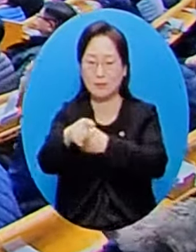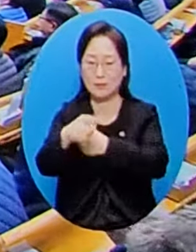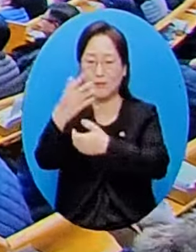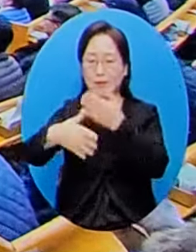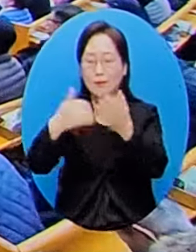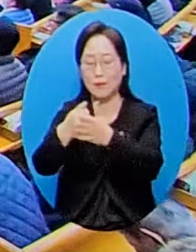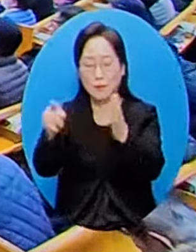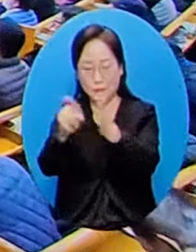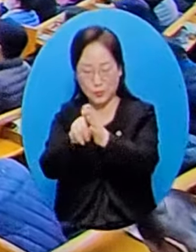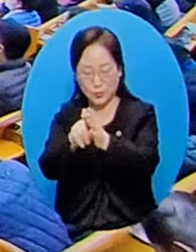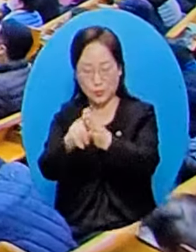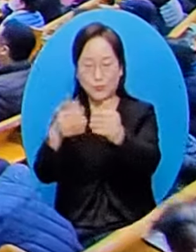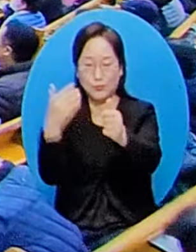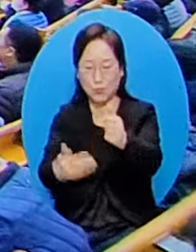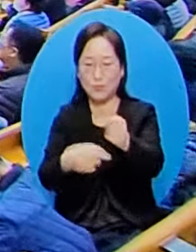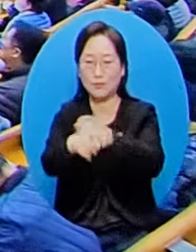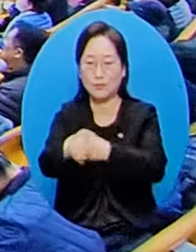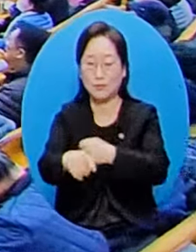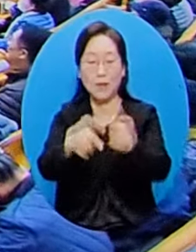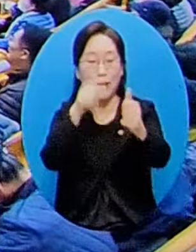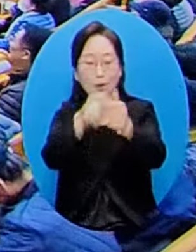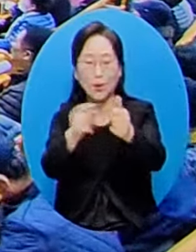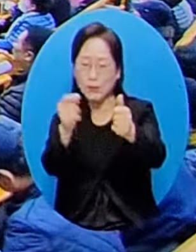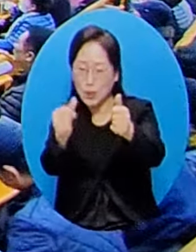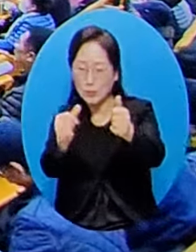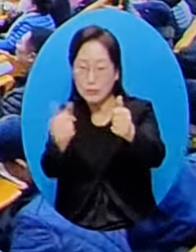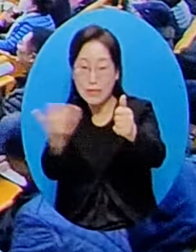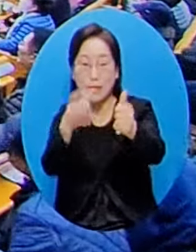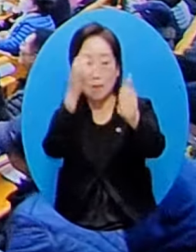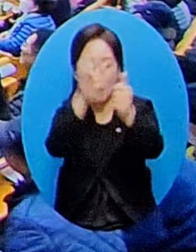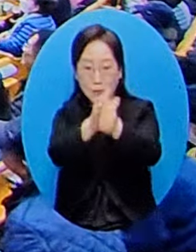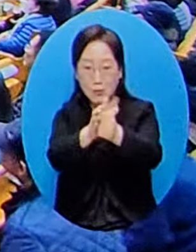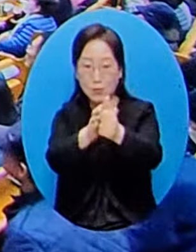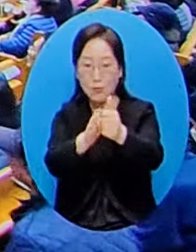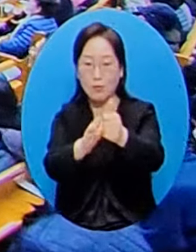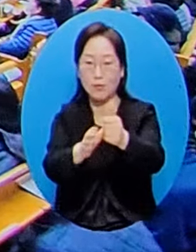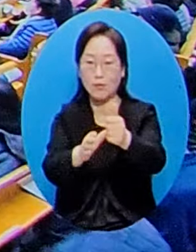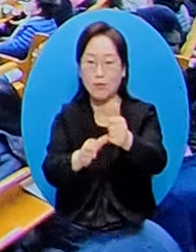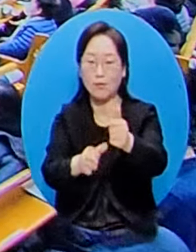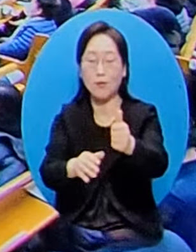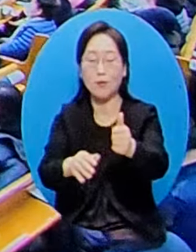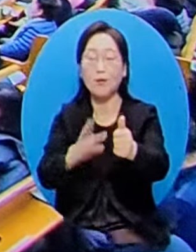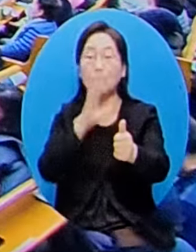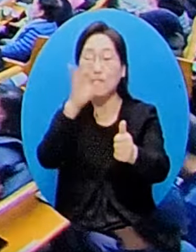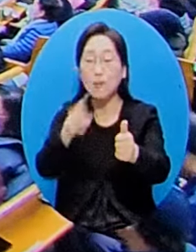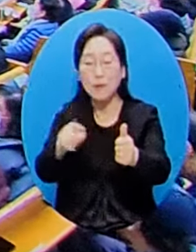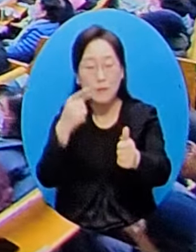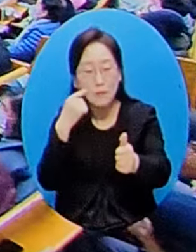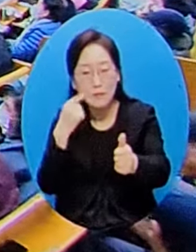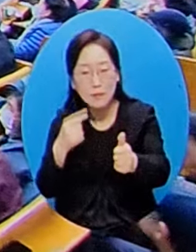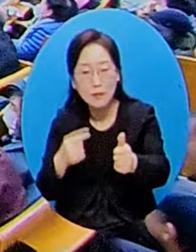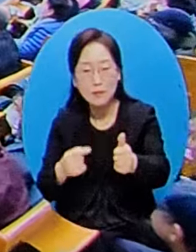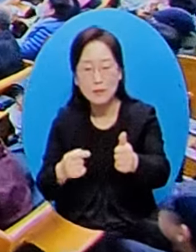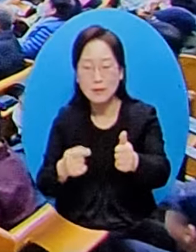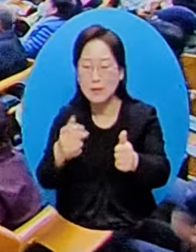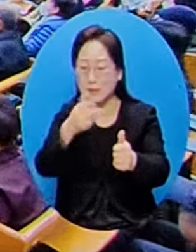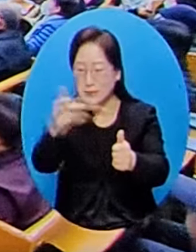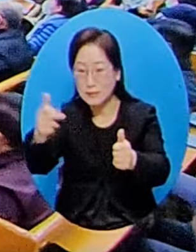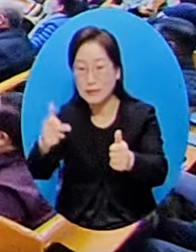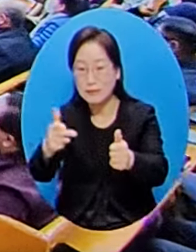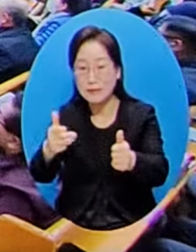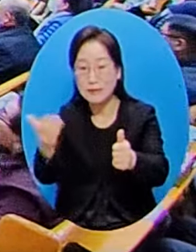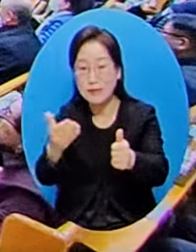종의 모습입니다. 내가 적은 일에 내게 맡겨진 일이 물론 사람의 편에서 볼 때 그 큰